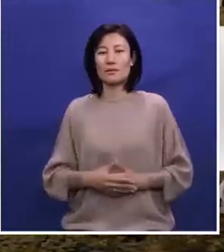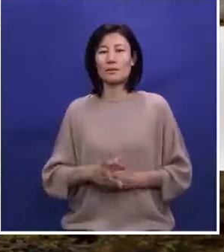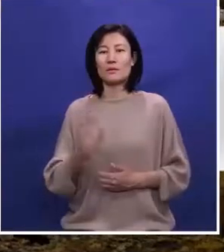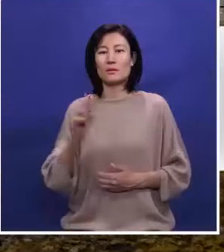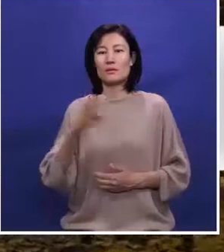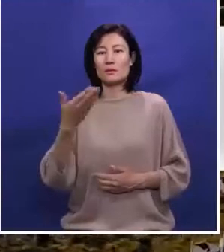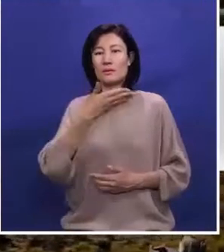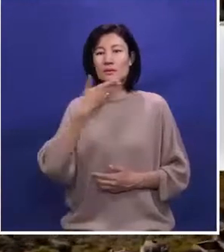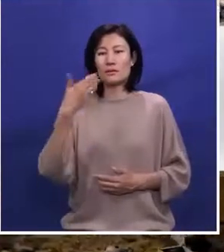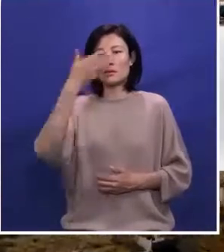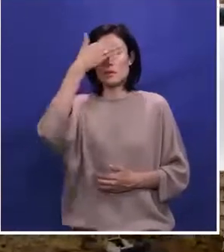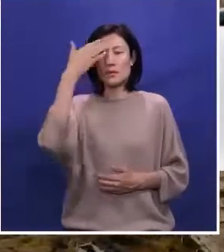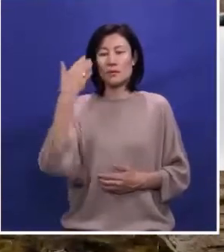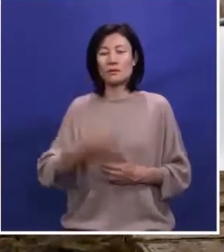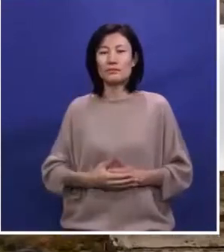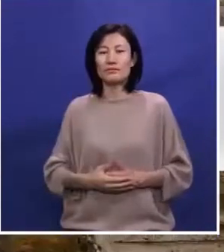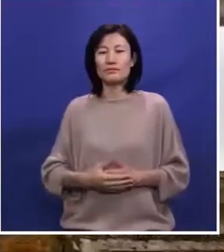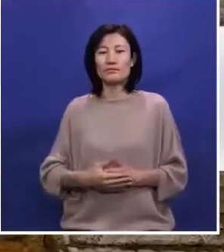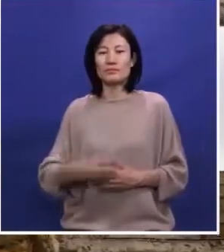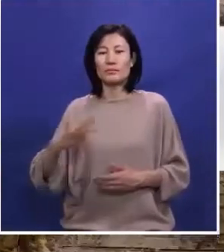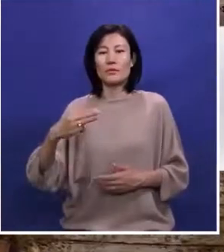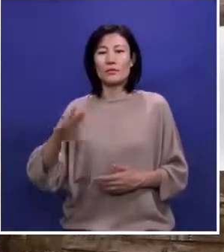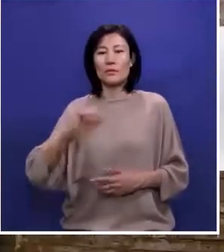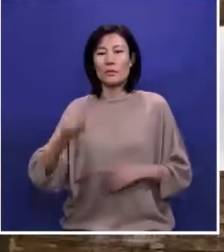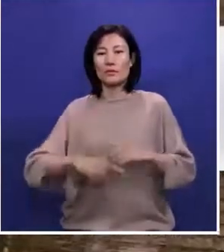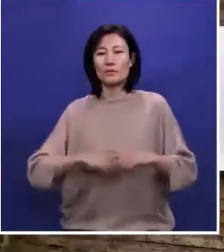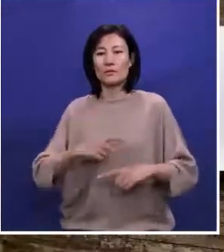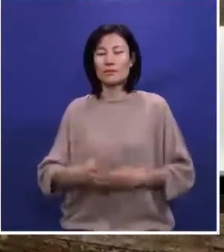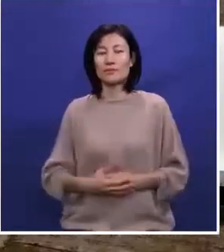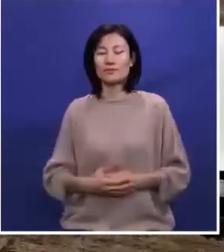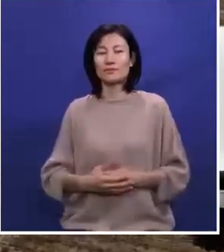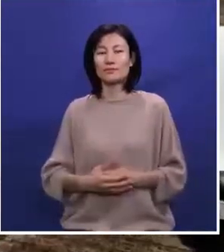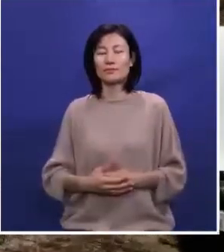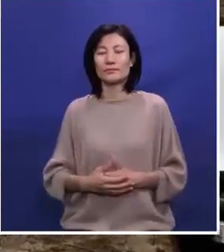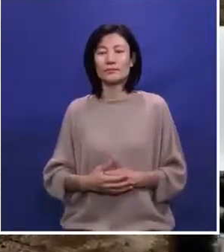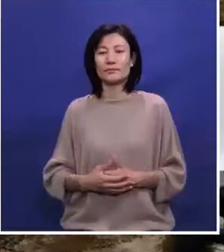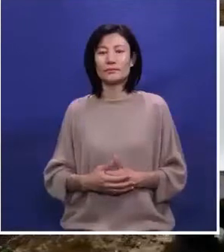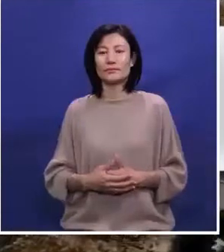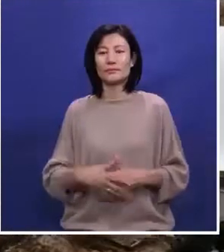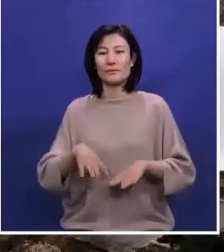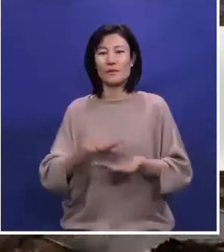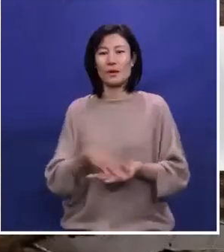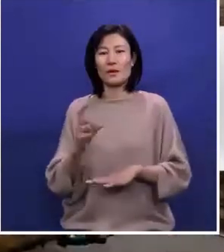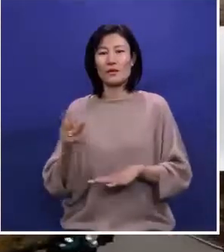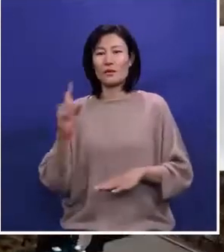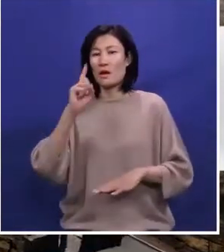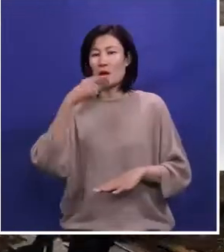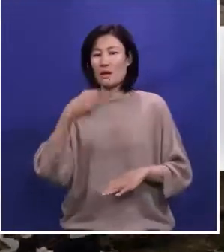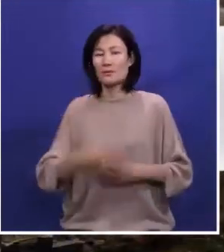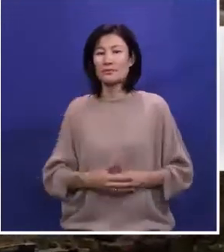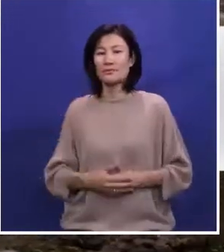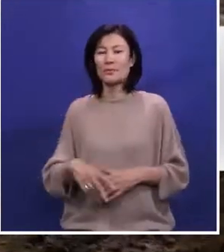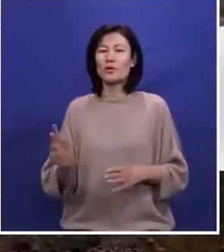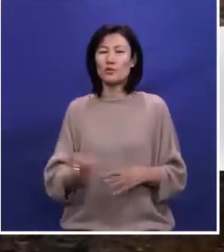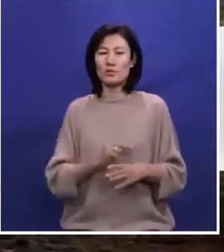қысы жазы толастамаған. Сондықтан туристік кешенге айналдыруға жағдай жасалса деп, тұрғындар уәжін айтып, қол